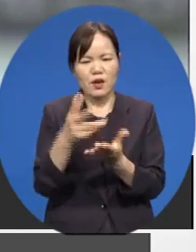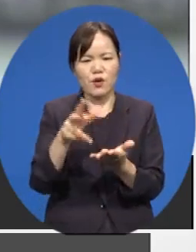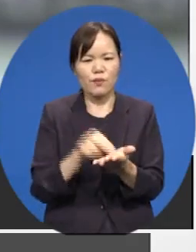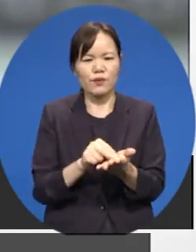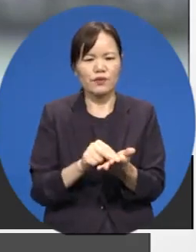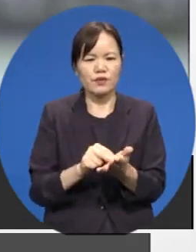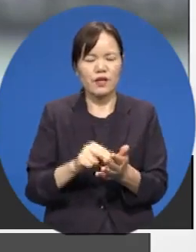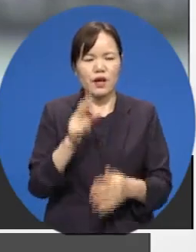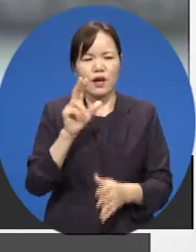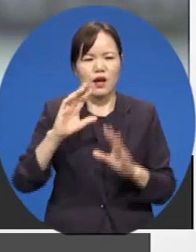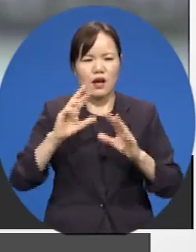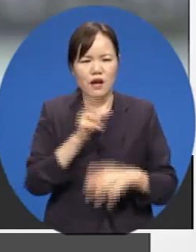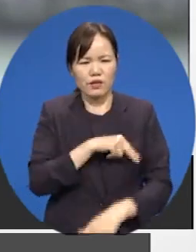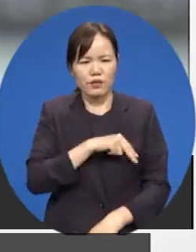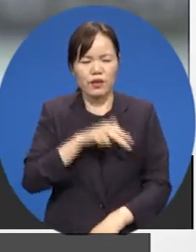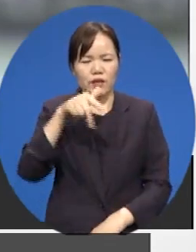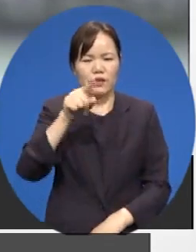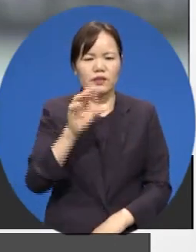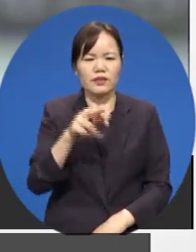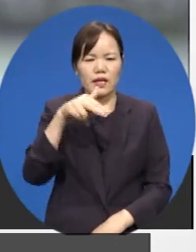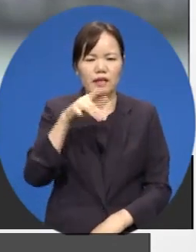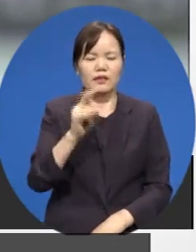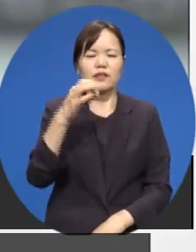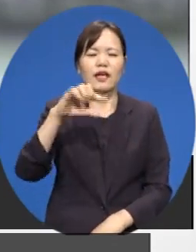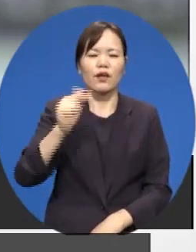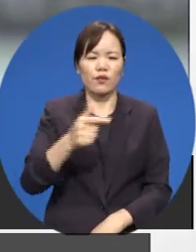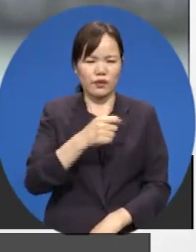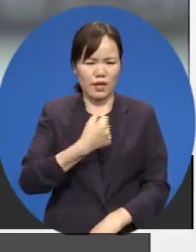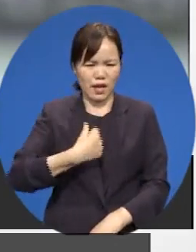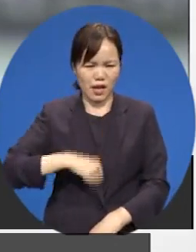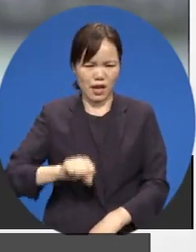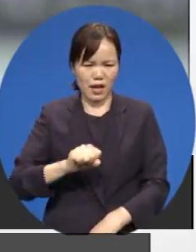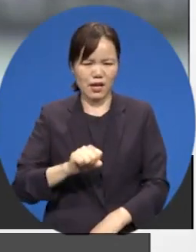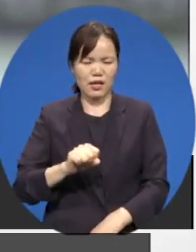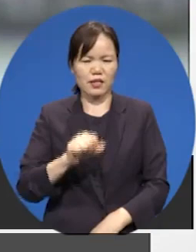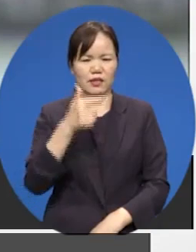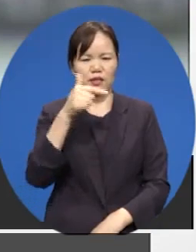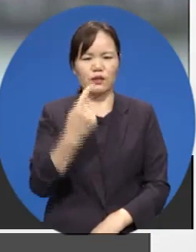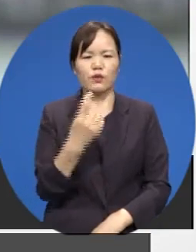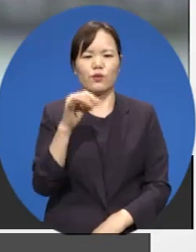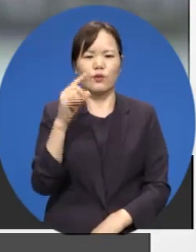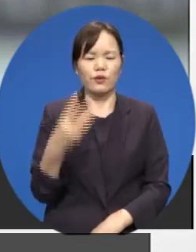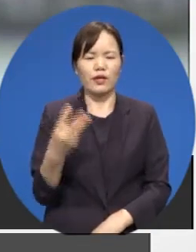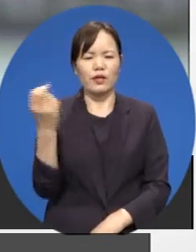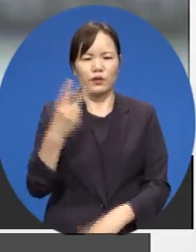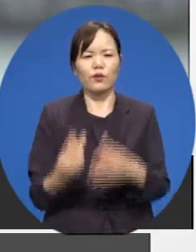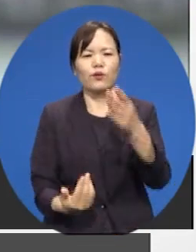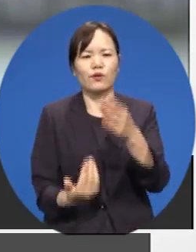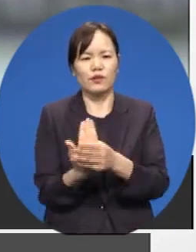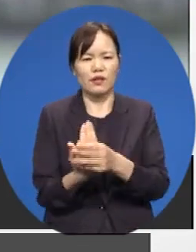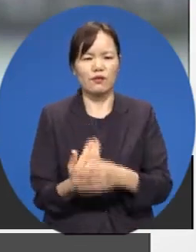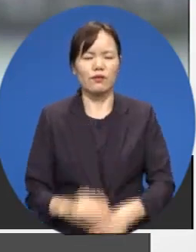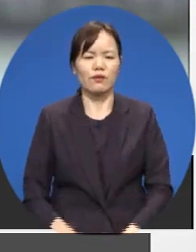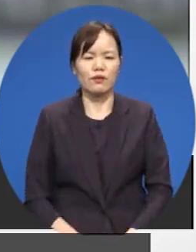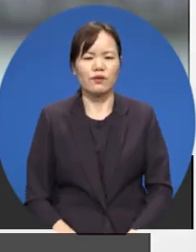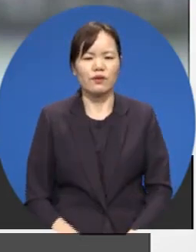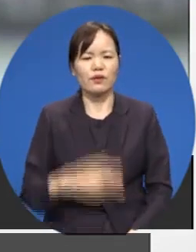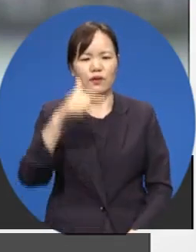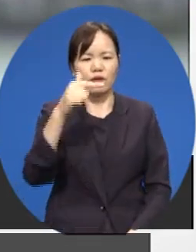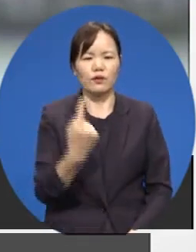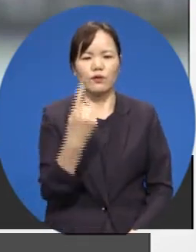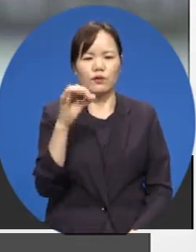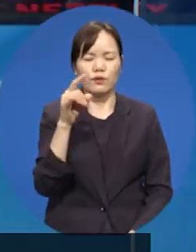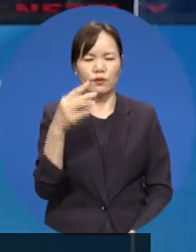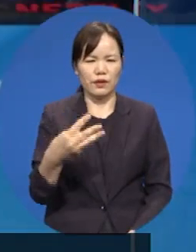국회의원 장제원 의원 을 아들이 줘 레포 놓일 씨가 또 무리를 깨졌습니다 어떤 4 겁니까 이 래퍼로 10시 가